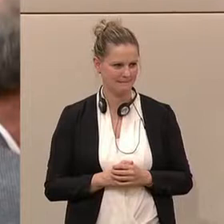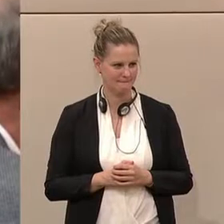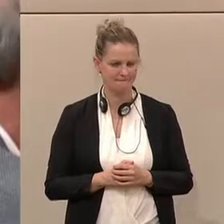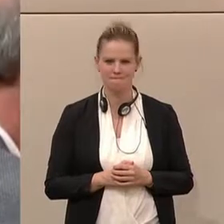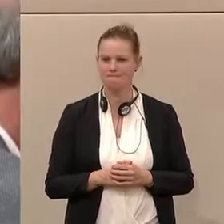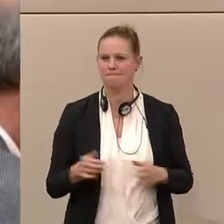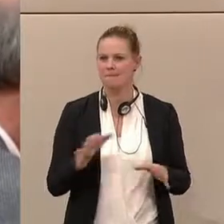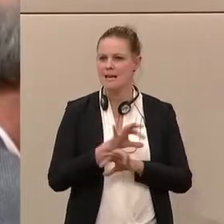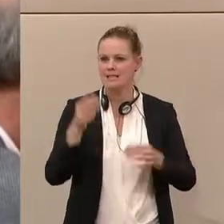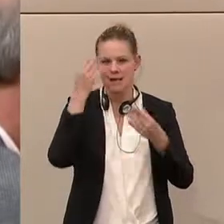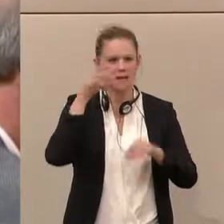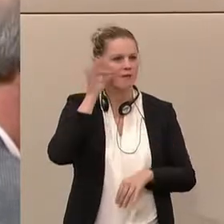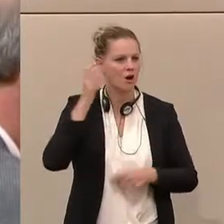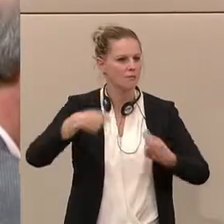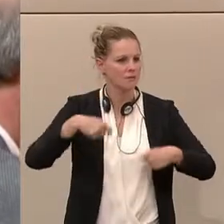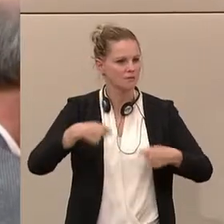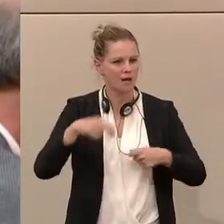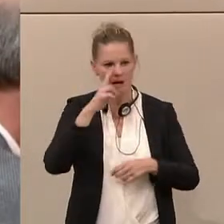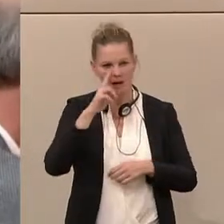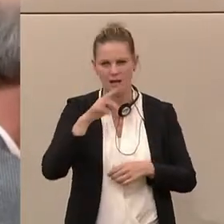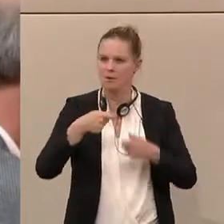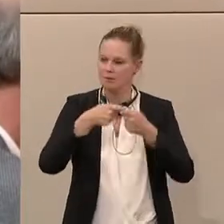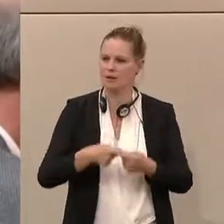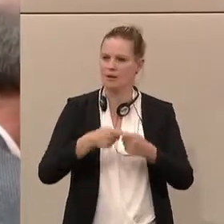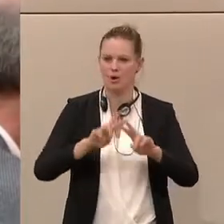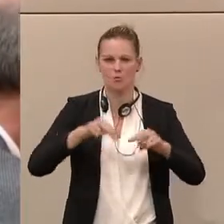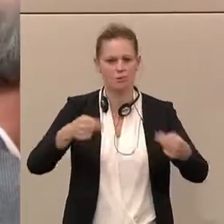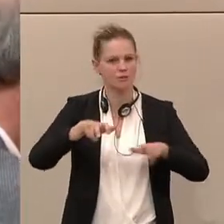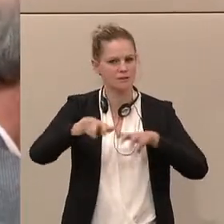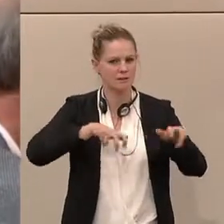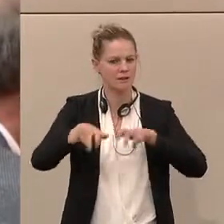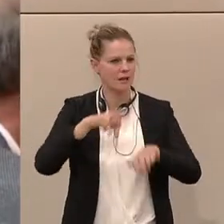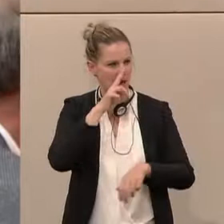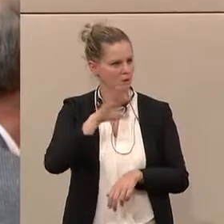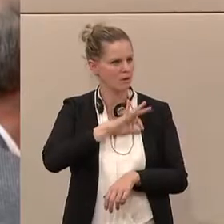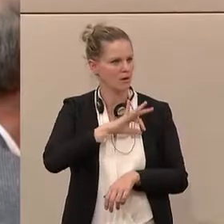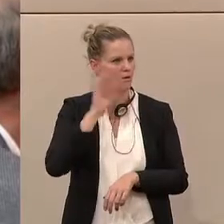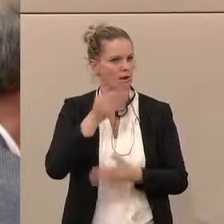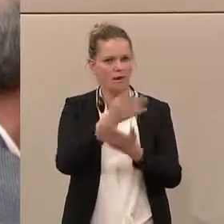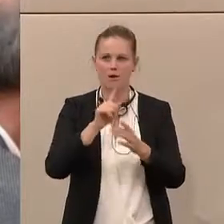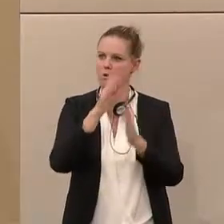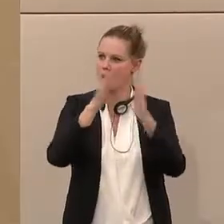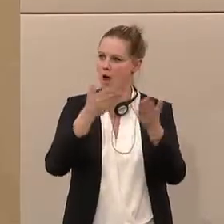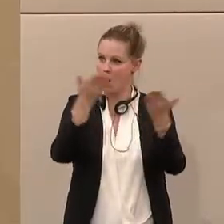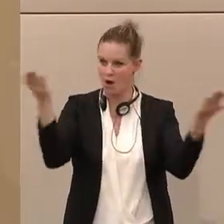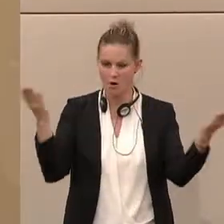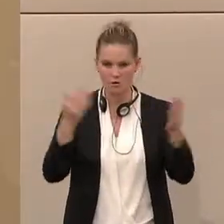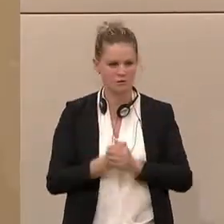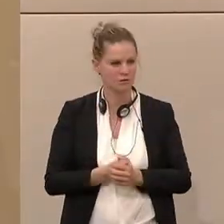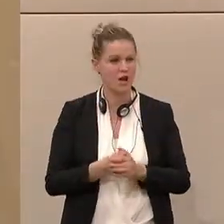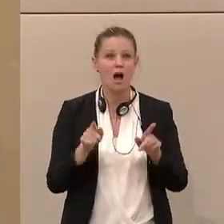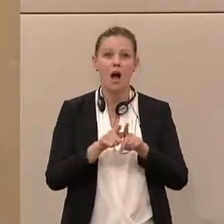Sehr geehrte Frau Präsidentin, geschätzte Mitglieder der Bundesregierung, liebe Kolleginnen und Kollegen des Hohen Hauses,